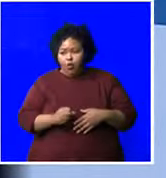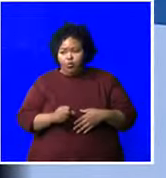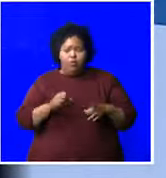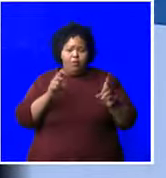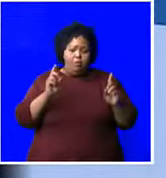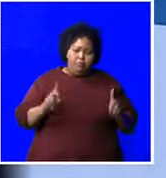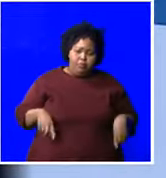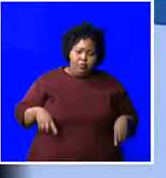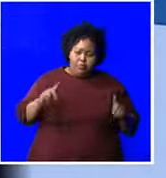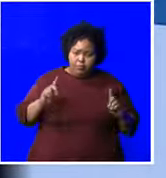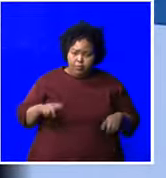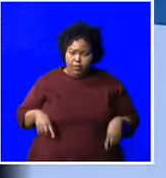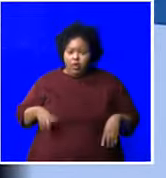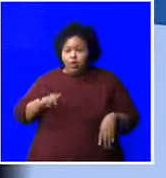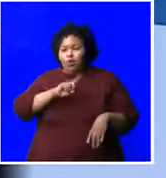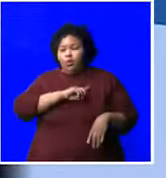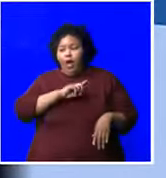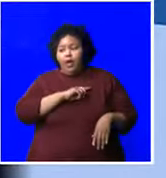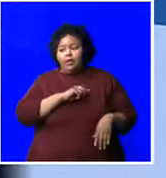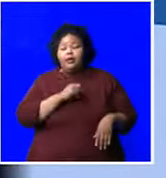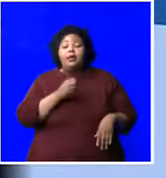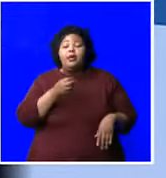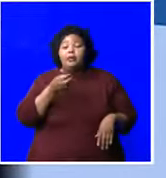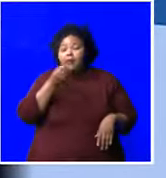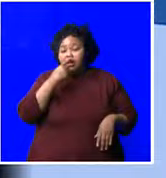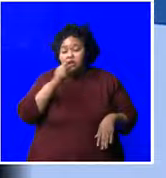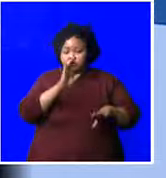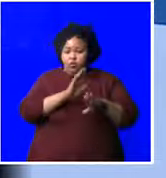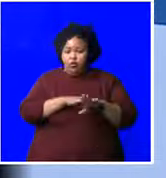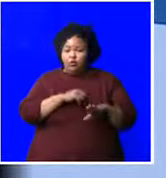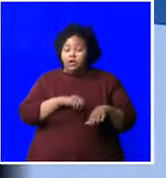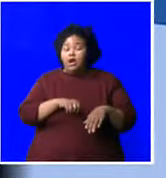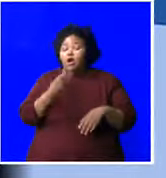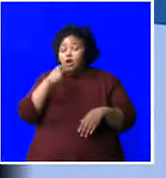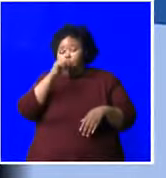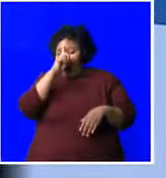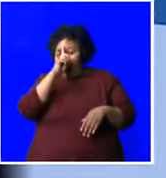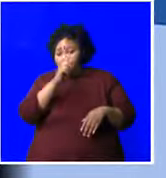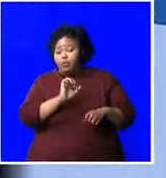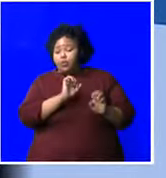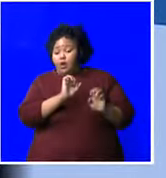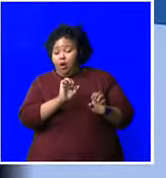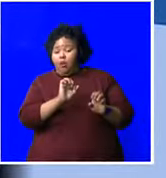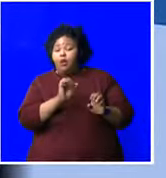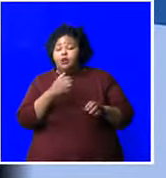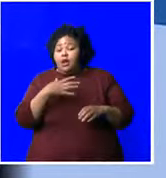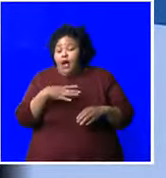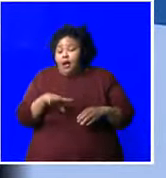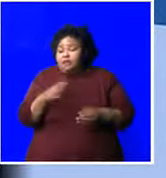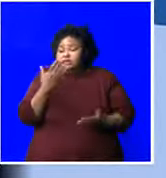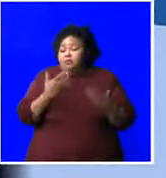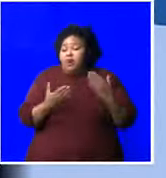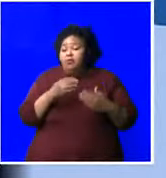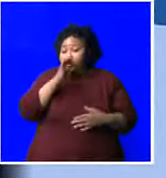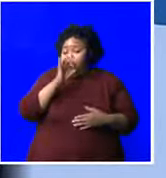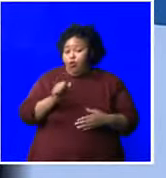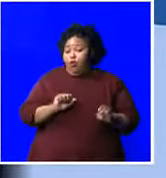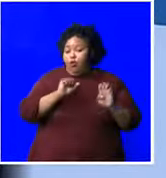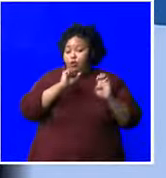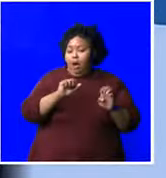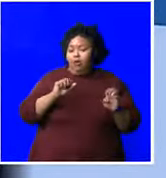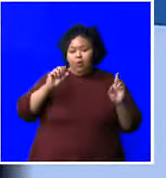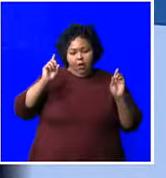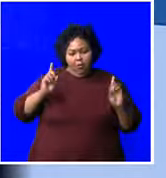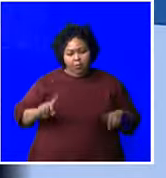Ngiyathemba nawe kukhona lo walahleka. So kumqoka kithi ilungiseke le ndzaba le.